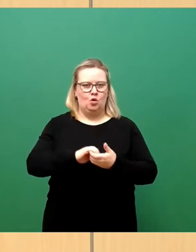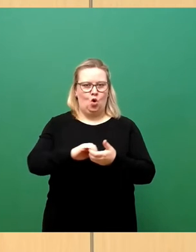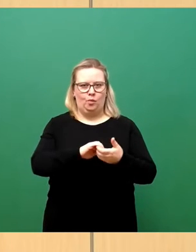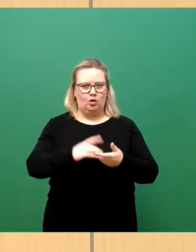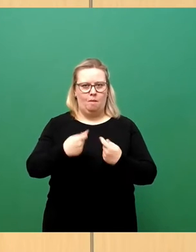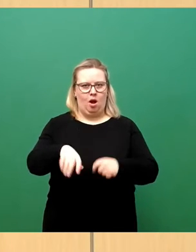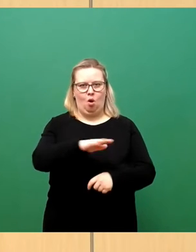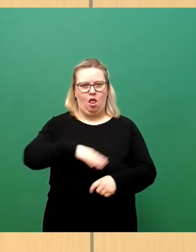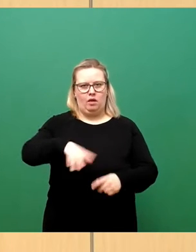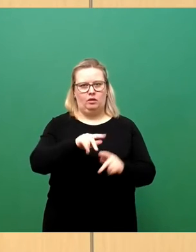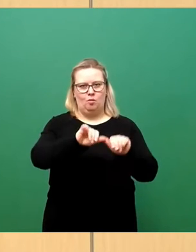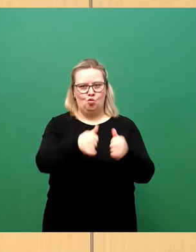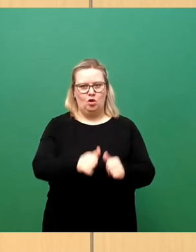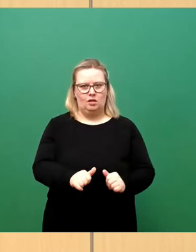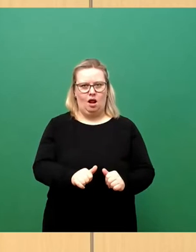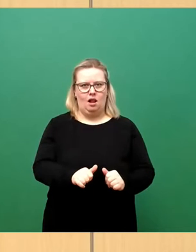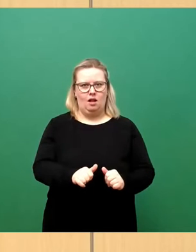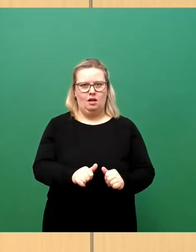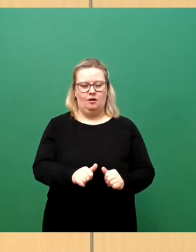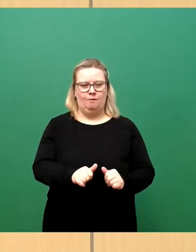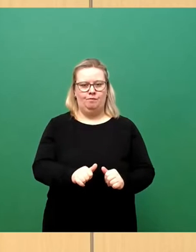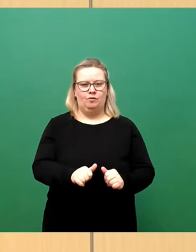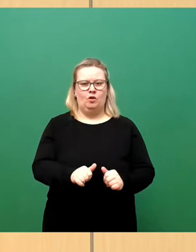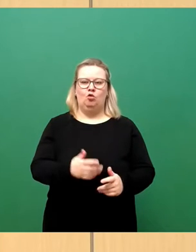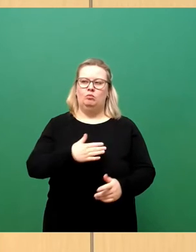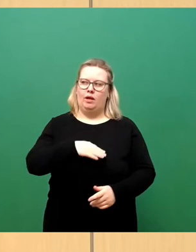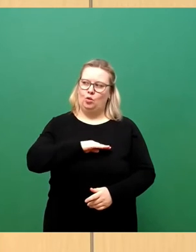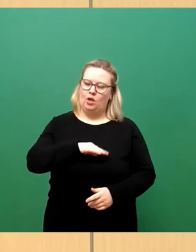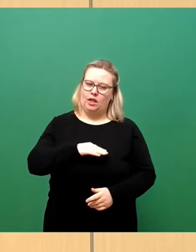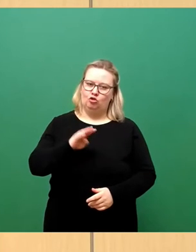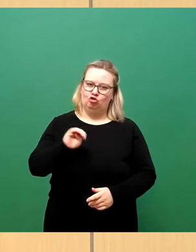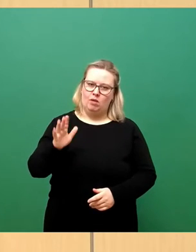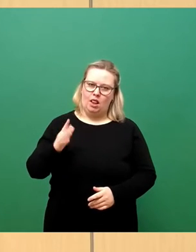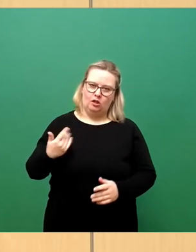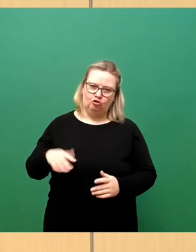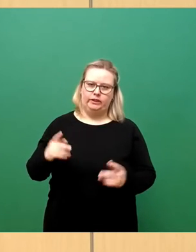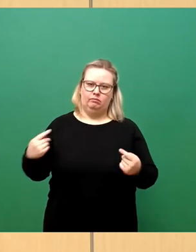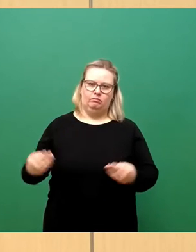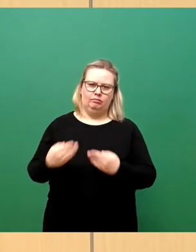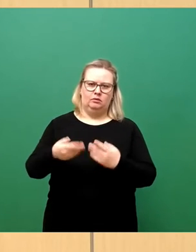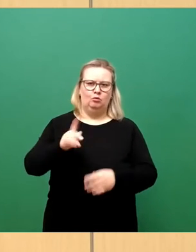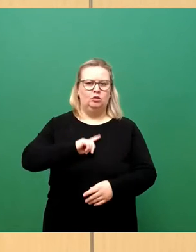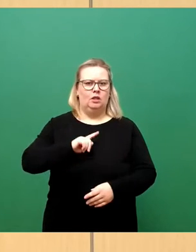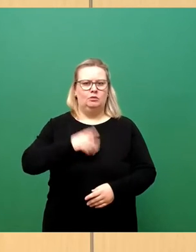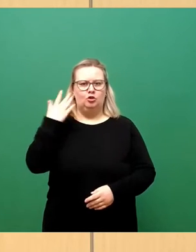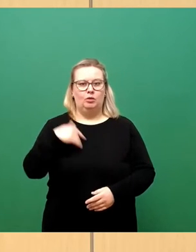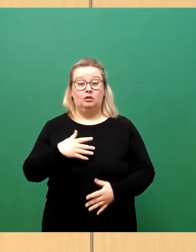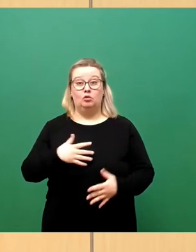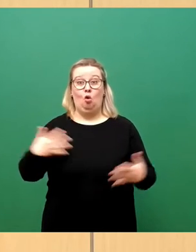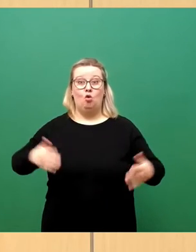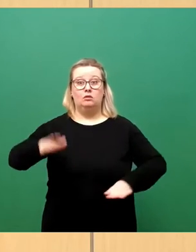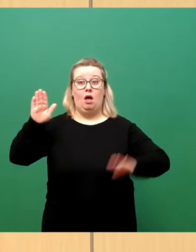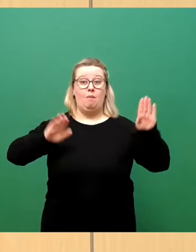Baulandmodell. Und ich will meinem Kollegen Schmählich da widersprechen. Nach meiner Erinnerung ist es nicht mit großer Mehrheit beschlossen